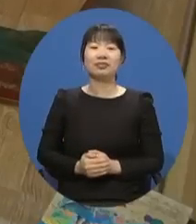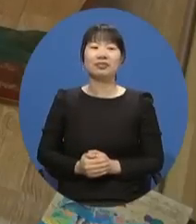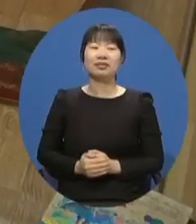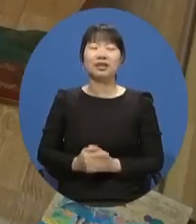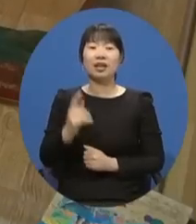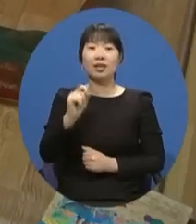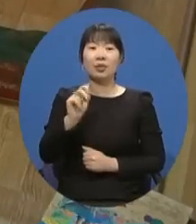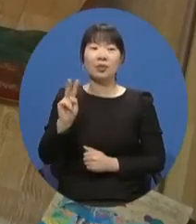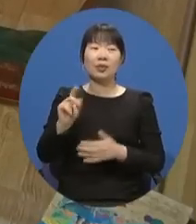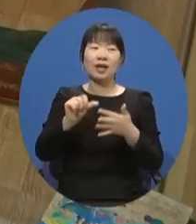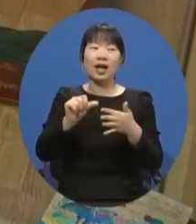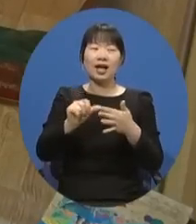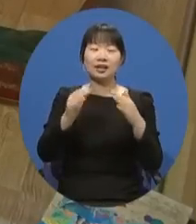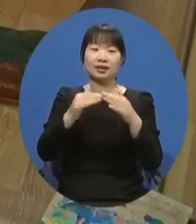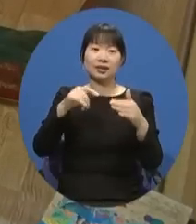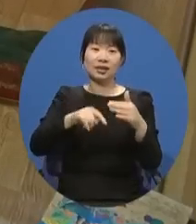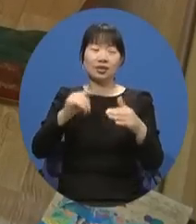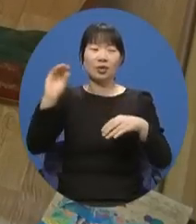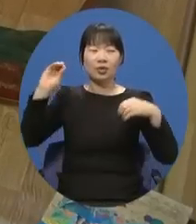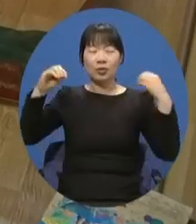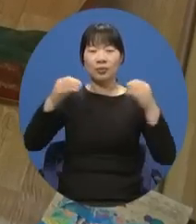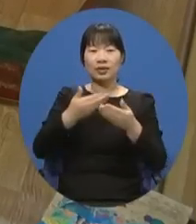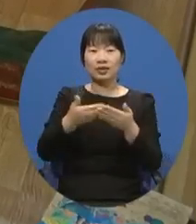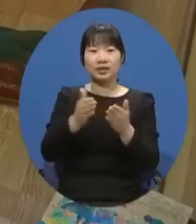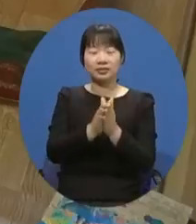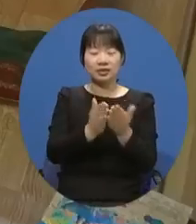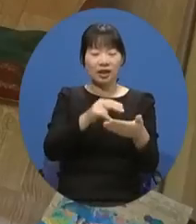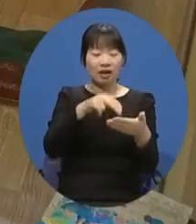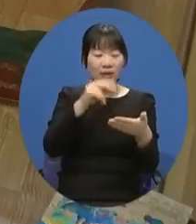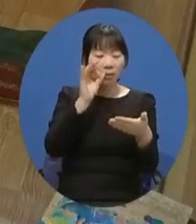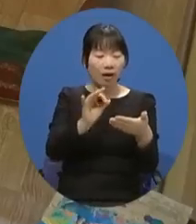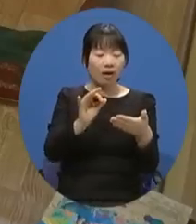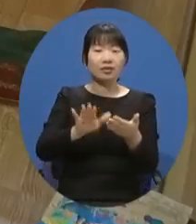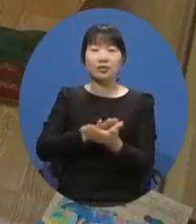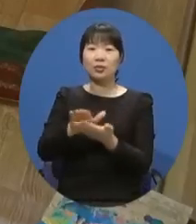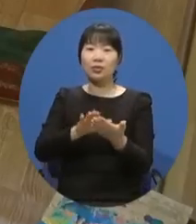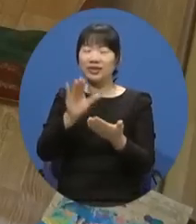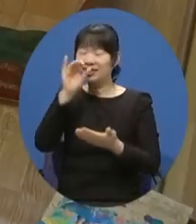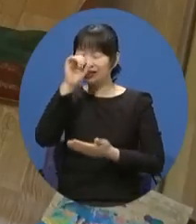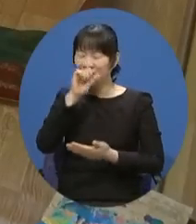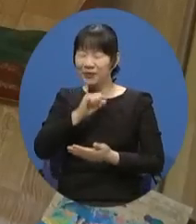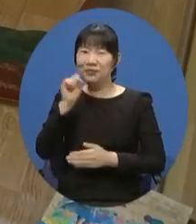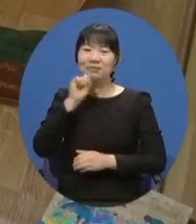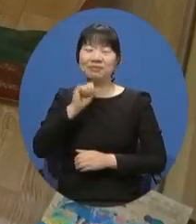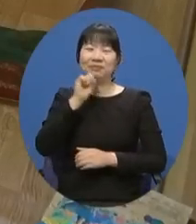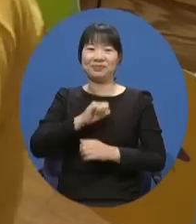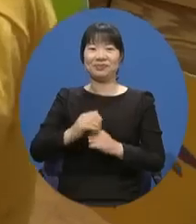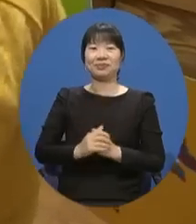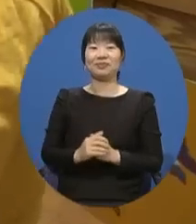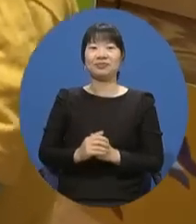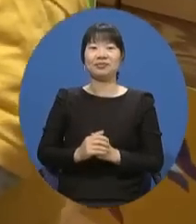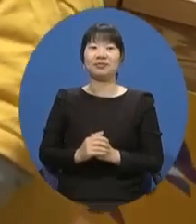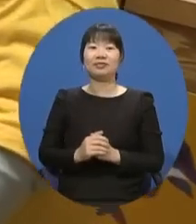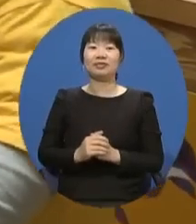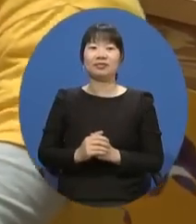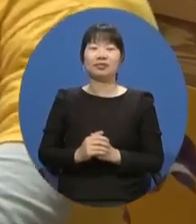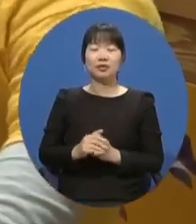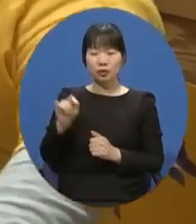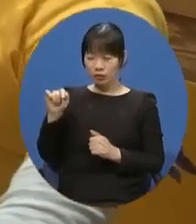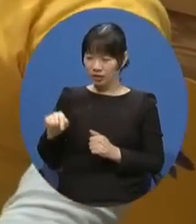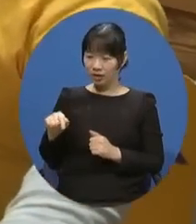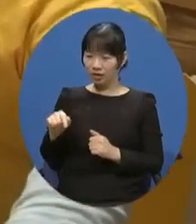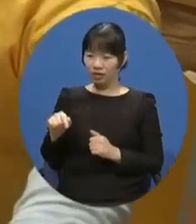사실 고야는 집에서도 동물 그림책 보기나 놀이하는 것을 좋아하는데요. 여기가 아니었어요? 어.